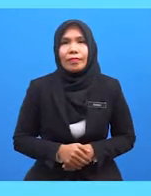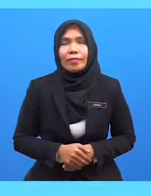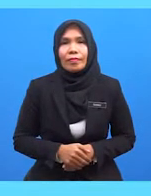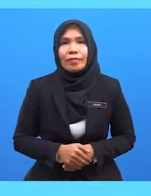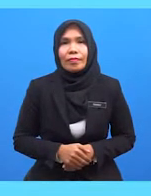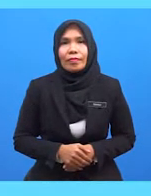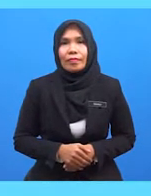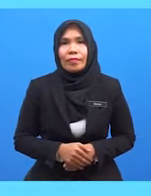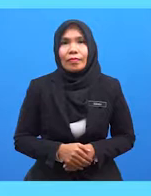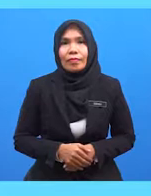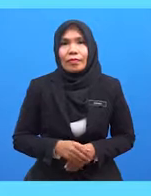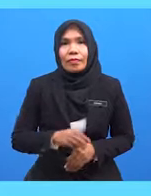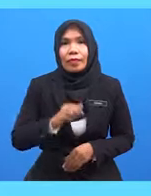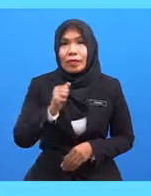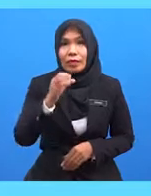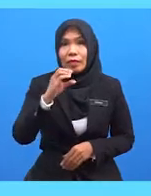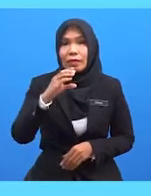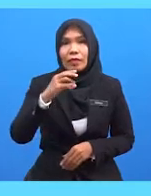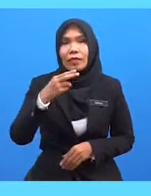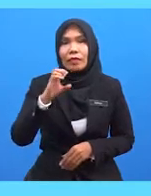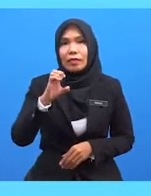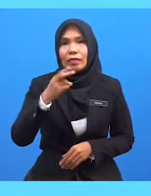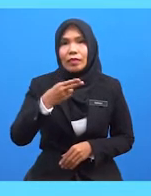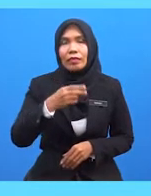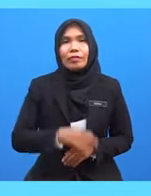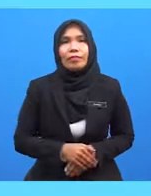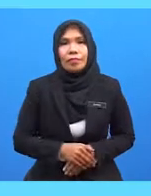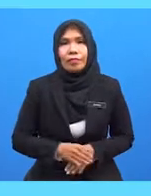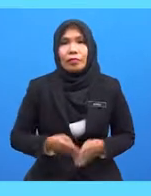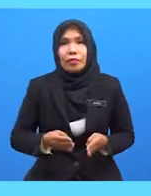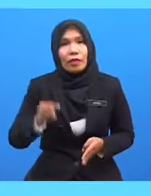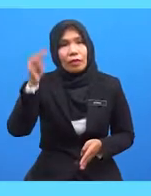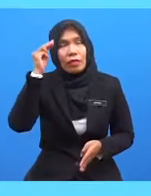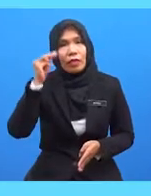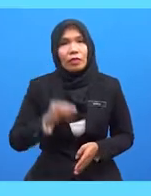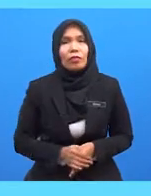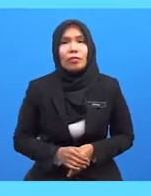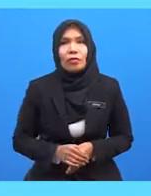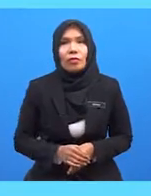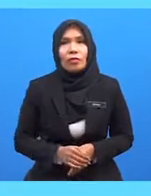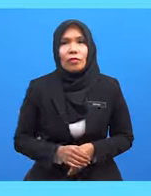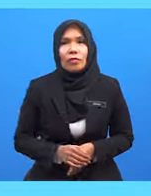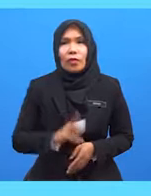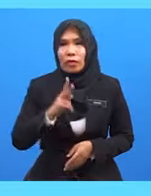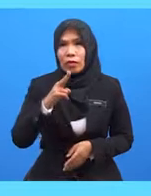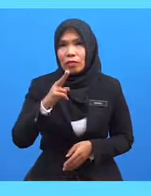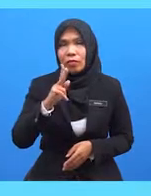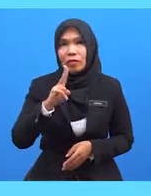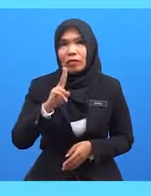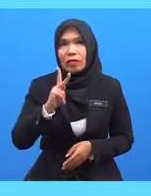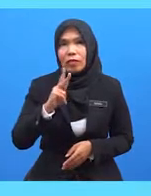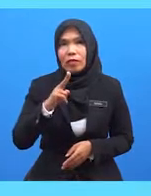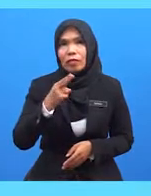zaman Aceh, bahasa Melayu semakin kukuh walaupun Melaka telah jatuh ke tangan